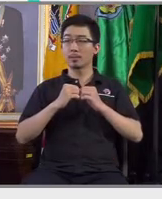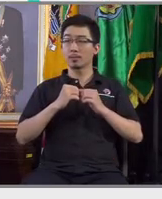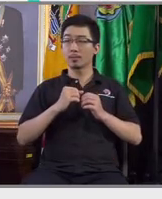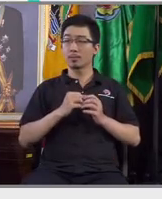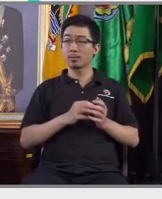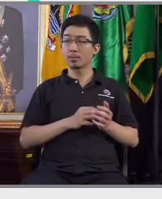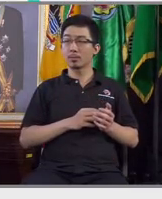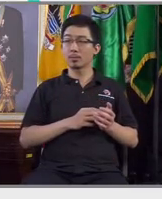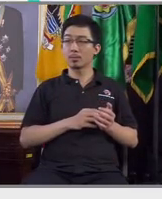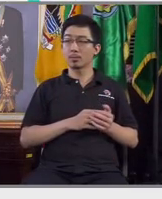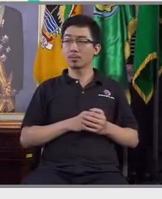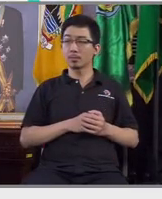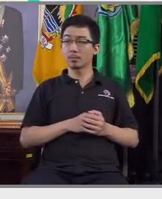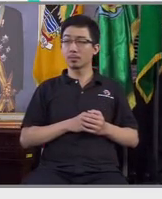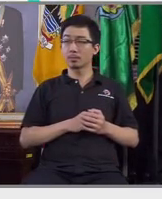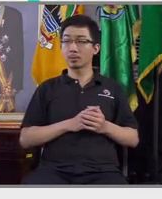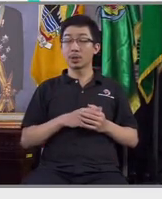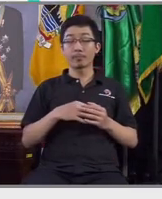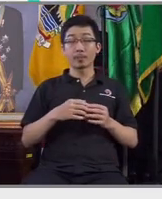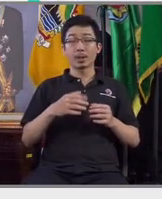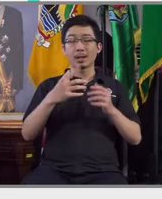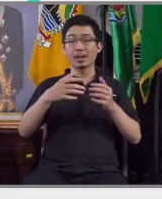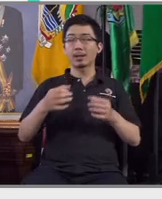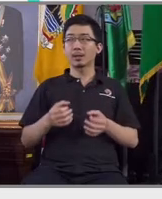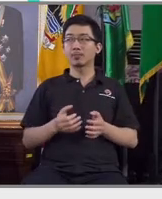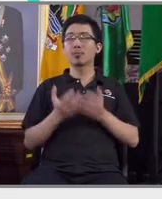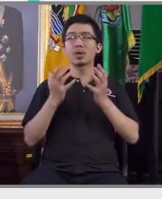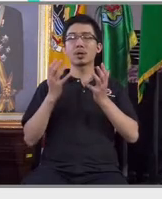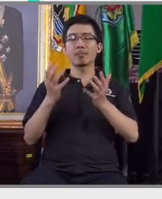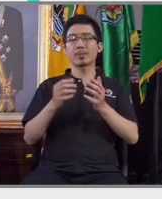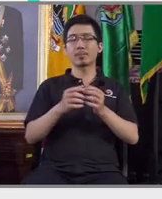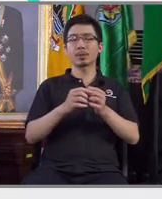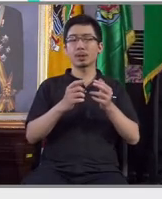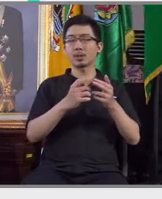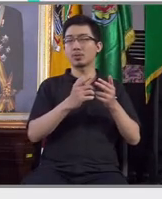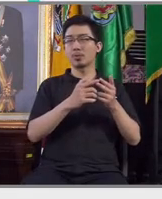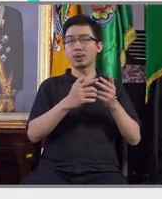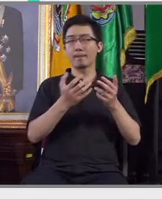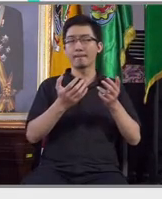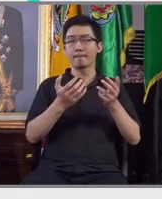dan sinergitas pusat produksi, pusat pertumbuhan,